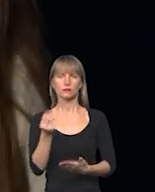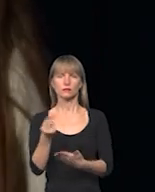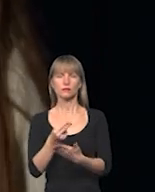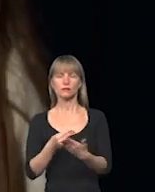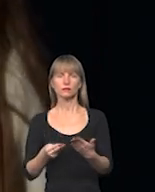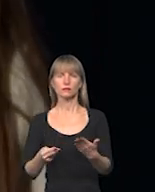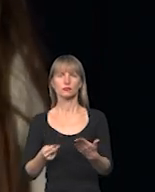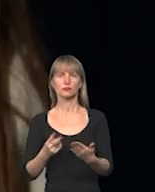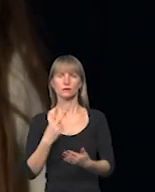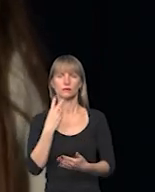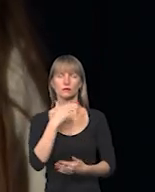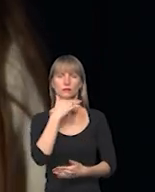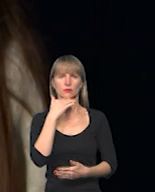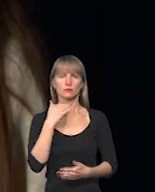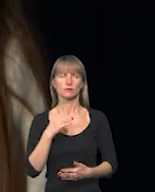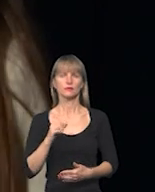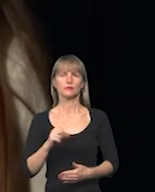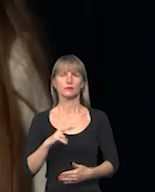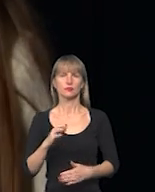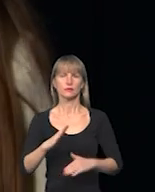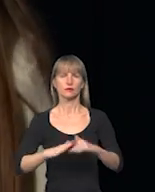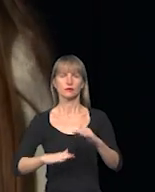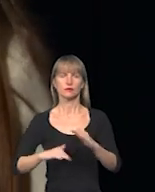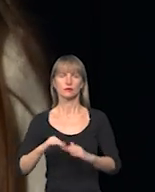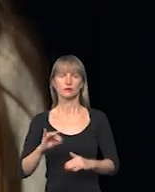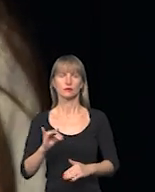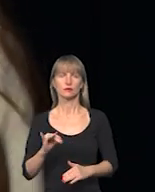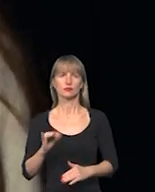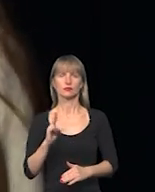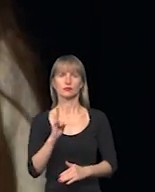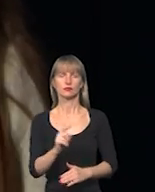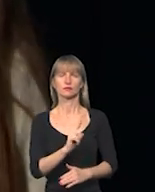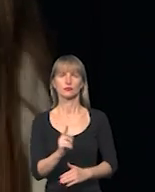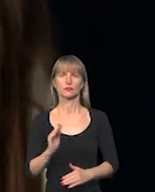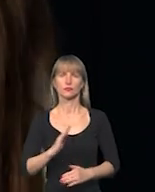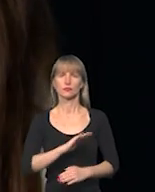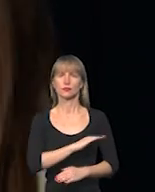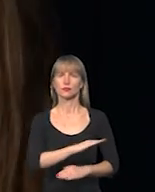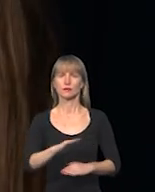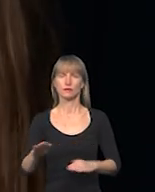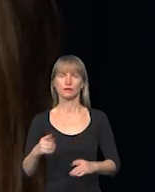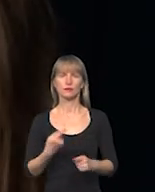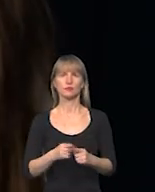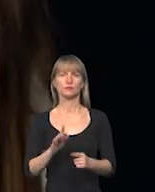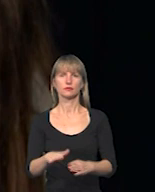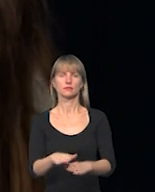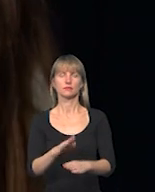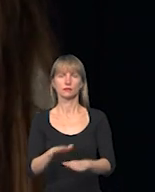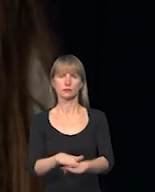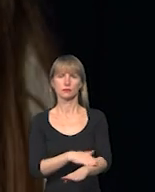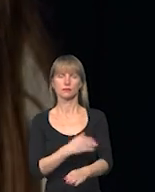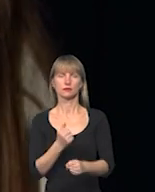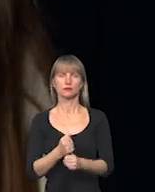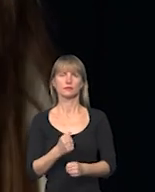деталей надзвичайно багатько, тому вручну і на округлій поверхні це буде ще довше зробити, хоча